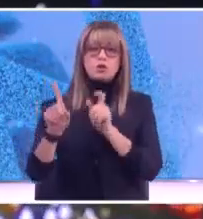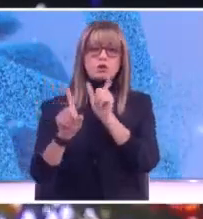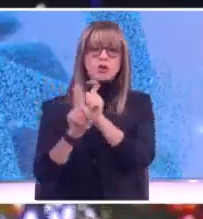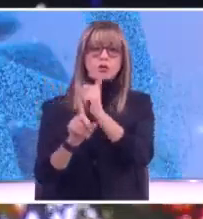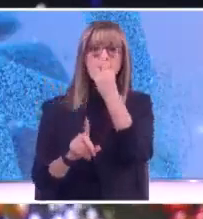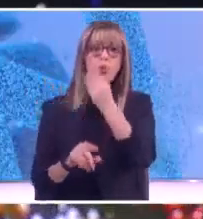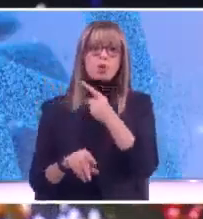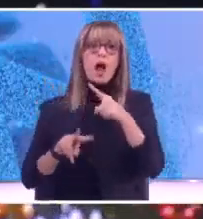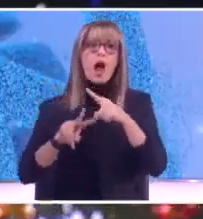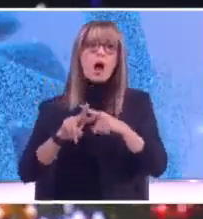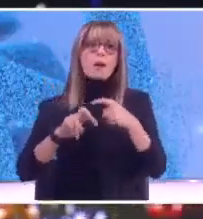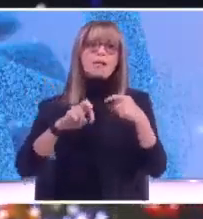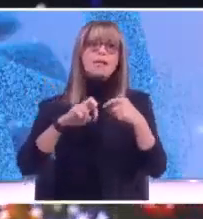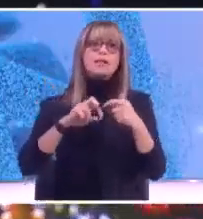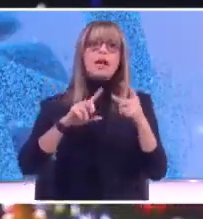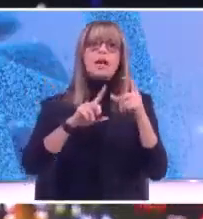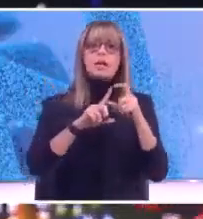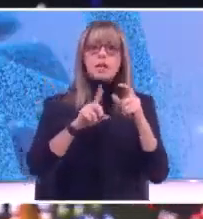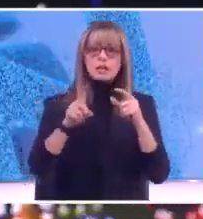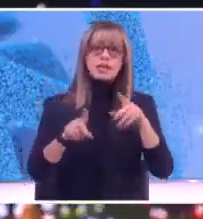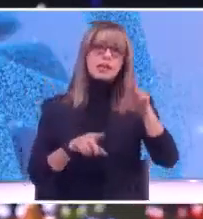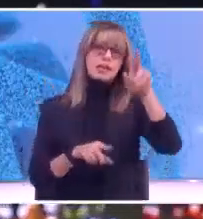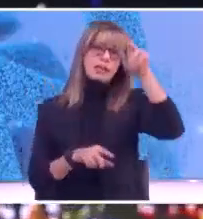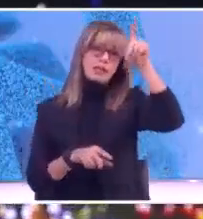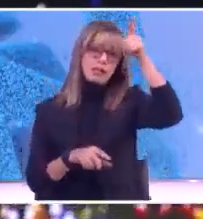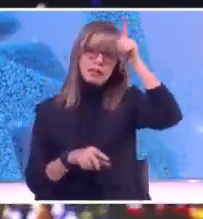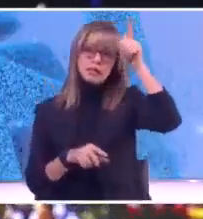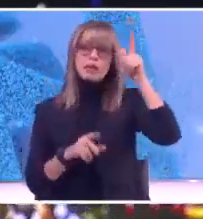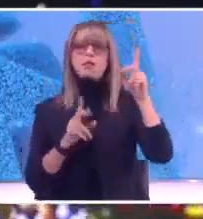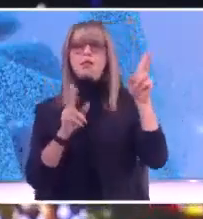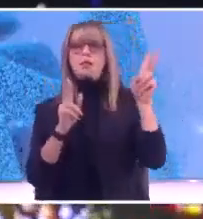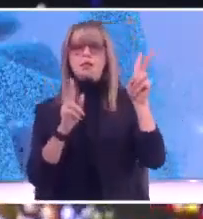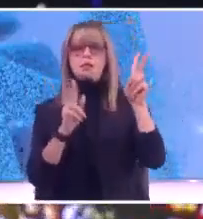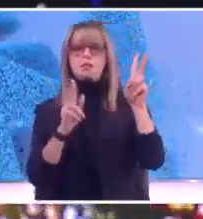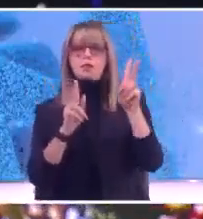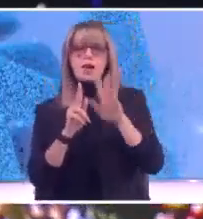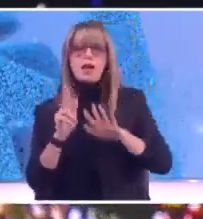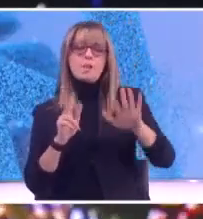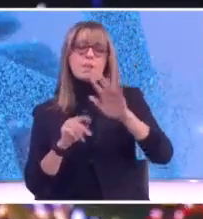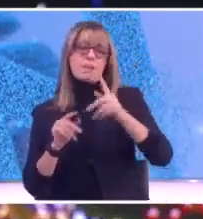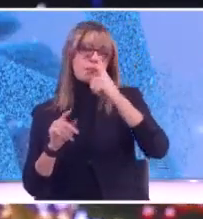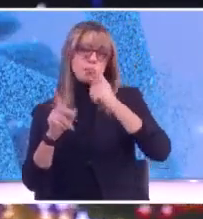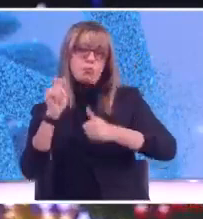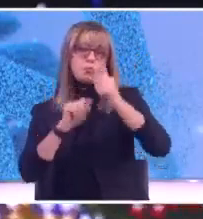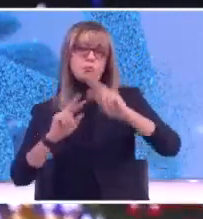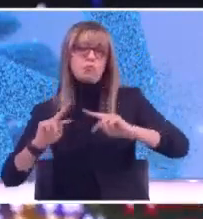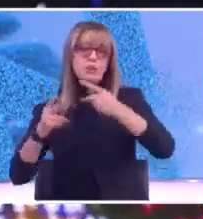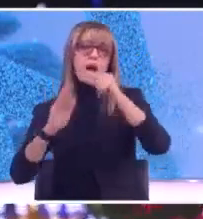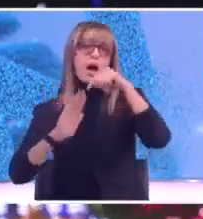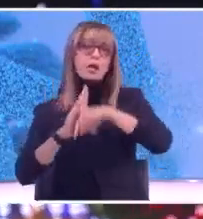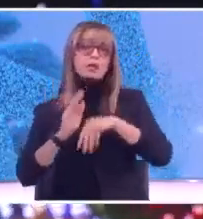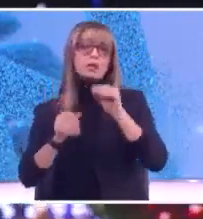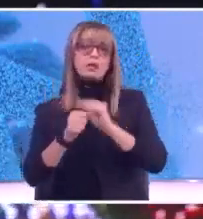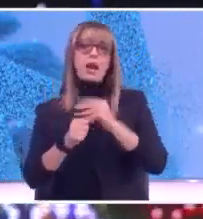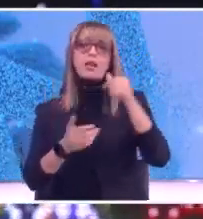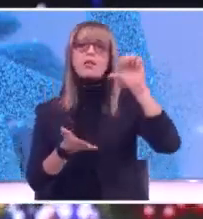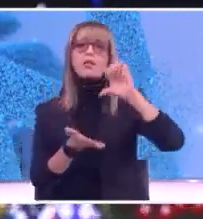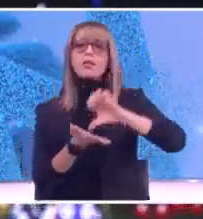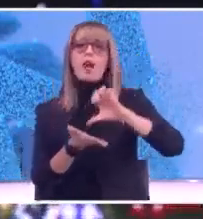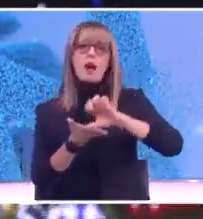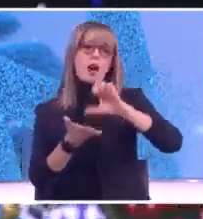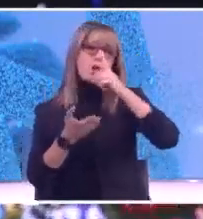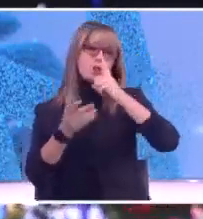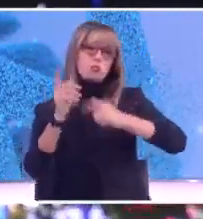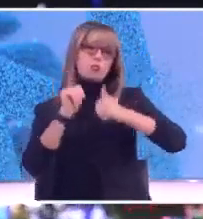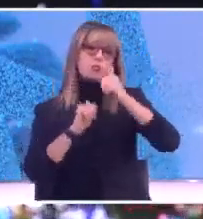olarak bilinen Ahmad Reza Radan, İran Emniyet Genel Müdürü olarak atandı. Ayrıntılar için NTV Tahran muhabiri Ali